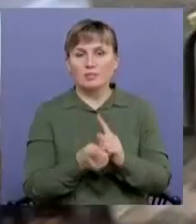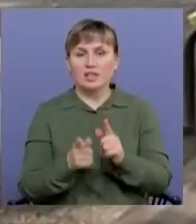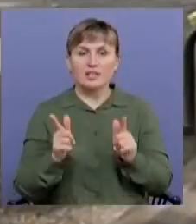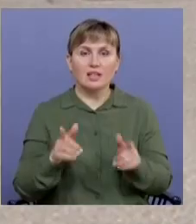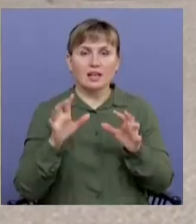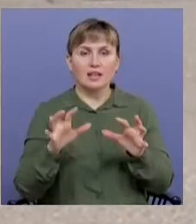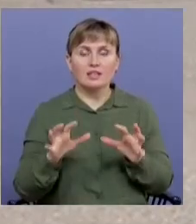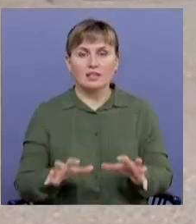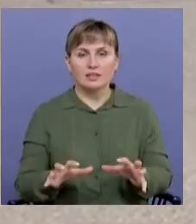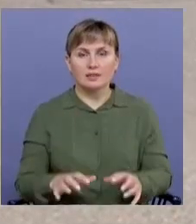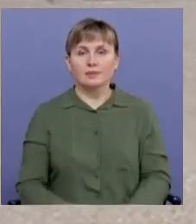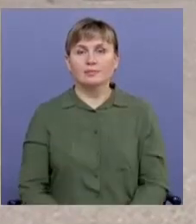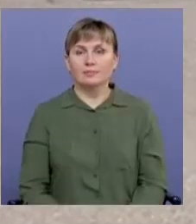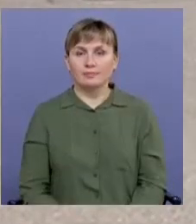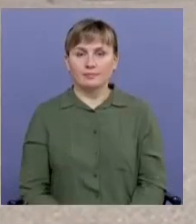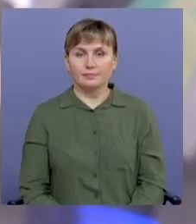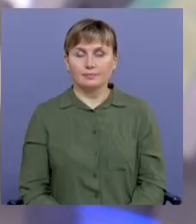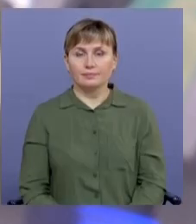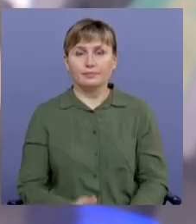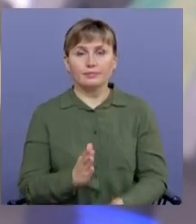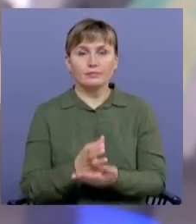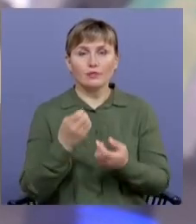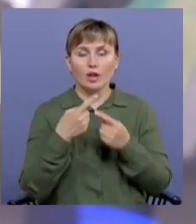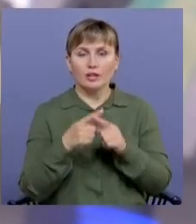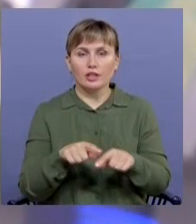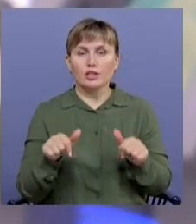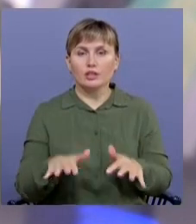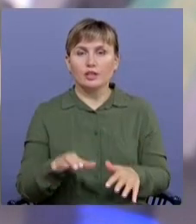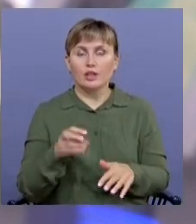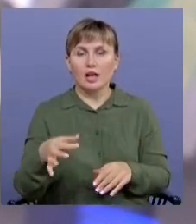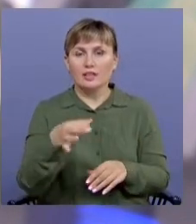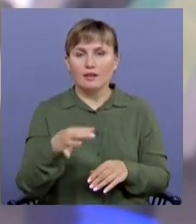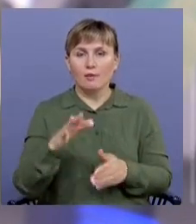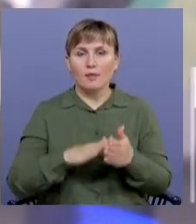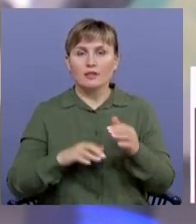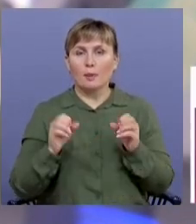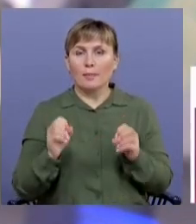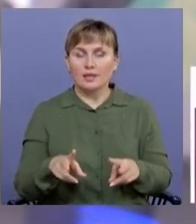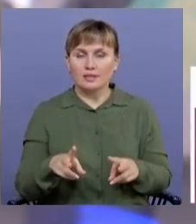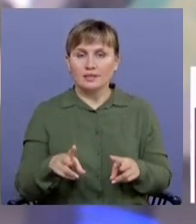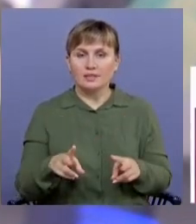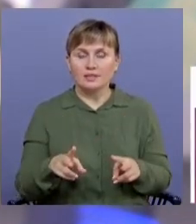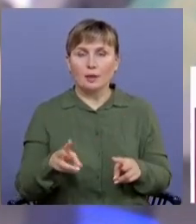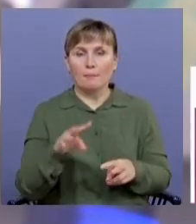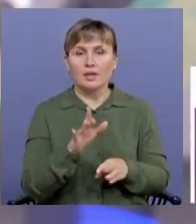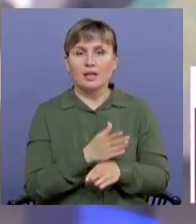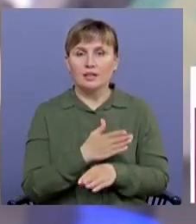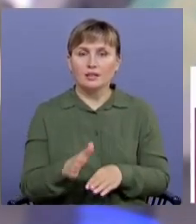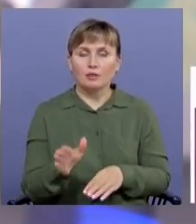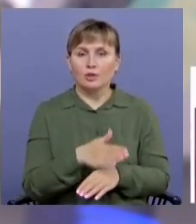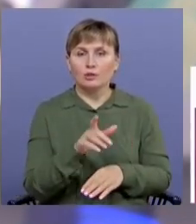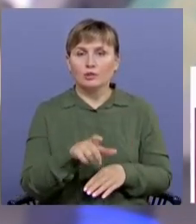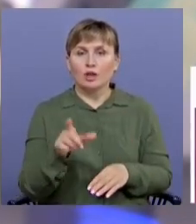согласно концепции Vision Zero. Есть еще архитектурные решения, как островок безопасности, то есть мы разделим между